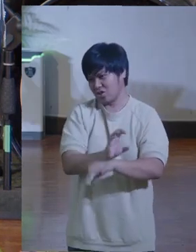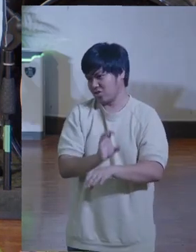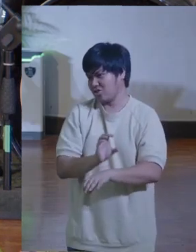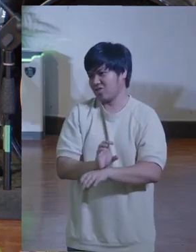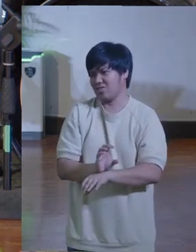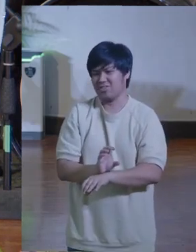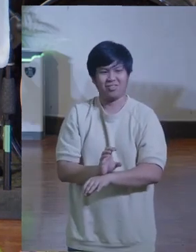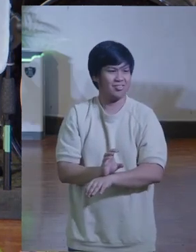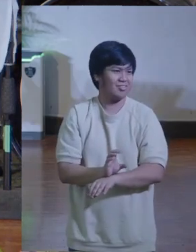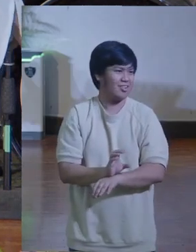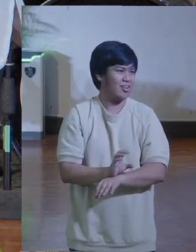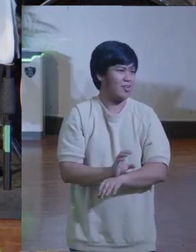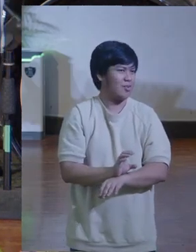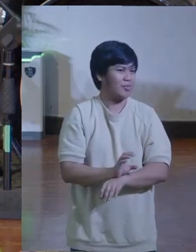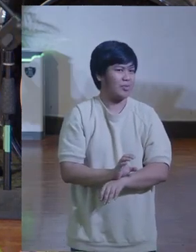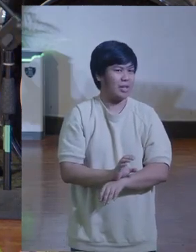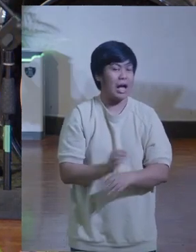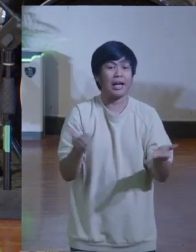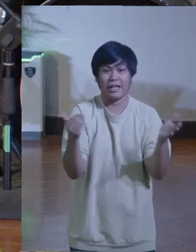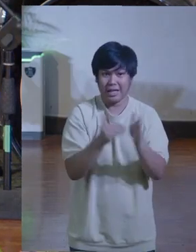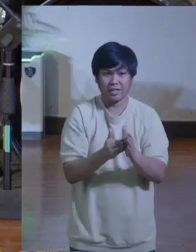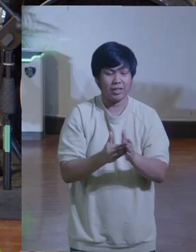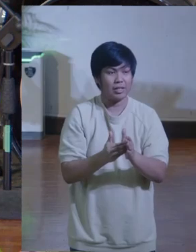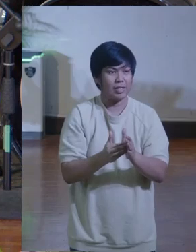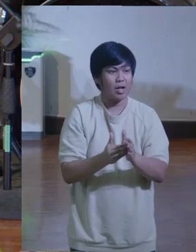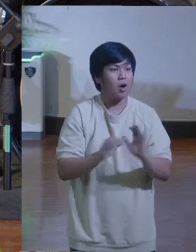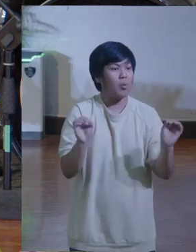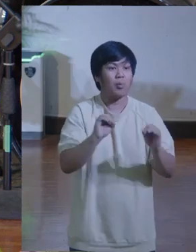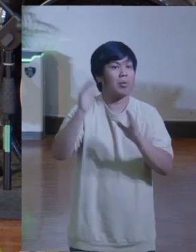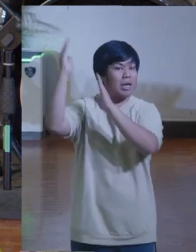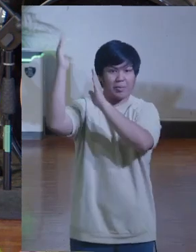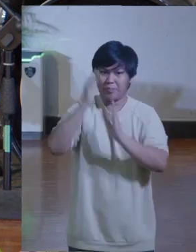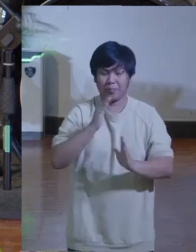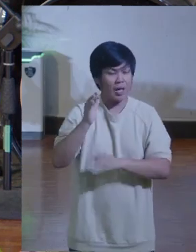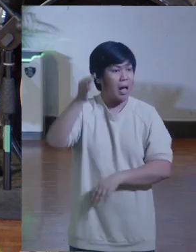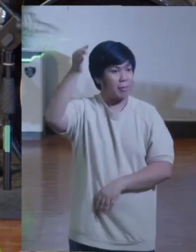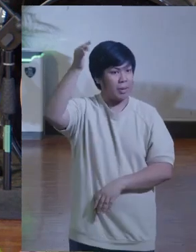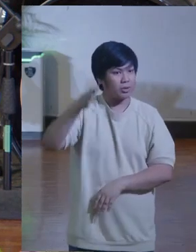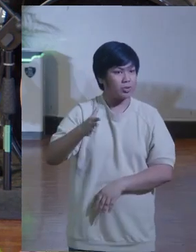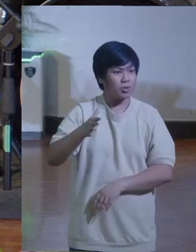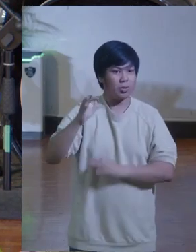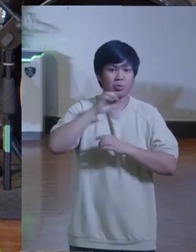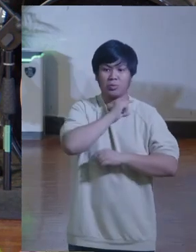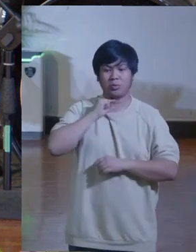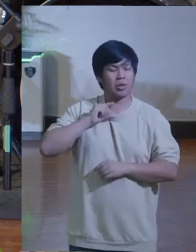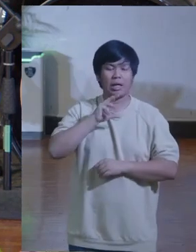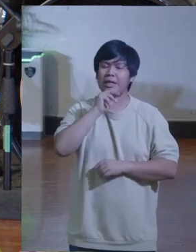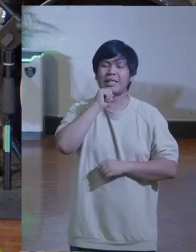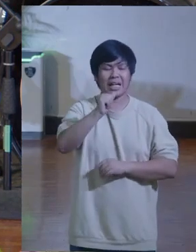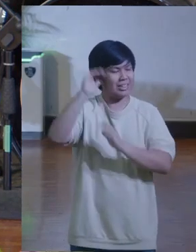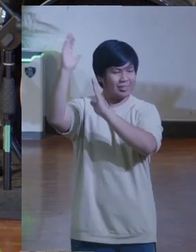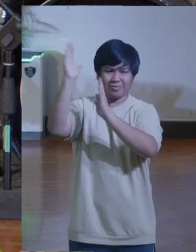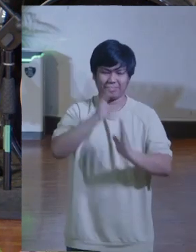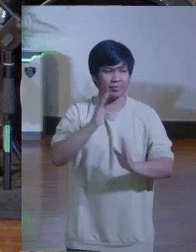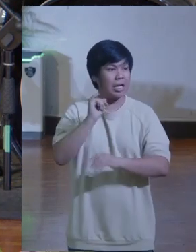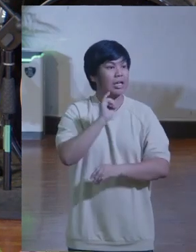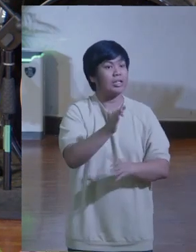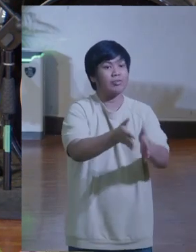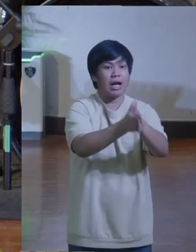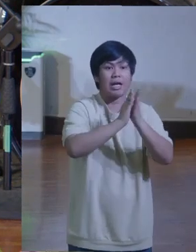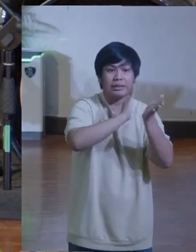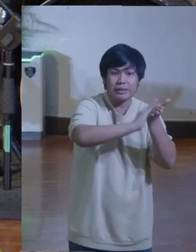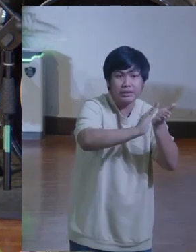Wala pong ibang mediator. Hindi ang pare, hindi ang pastor. Kung kayo hingi ng tawad